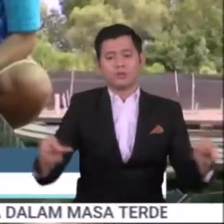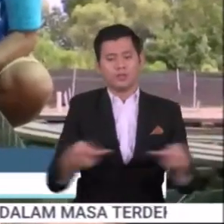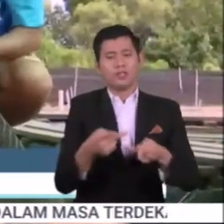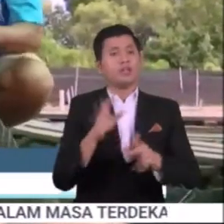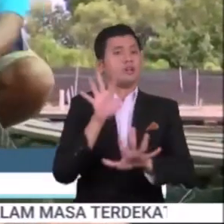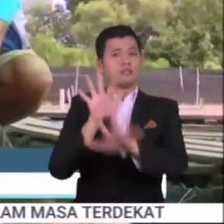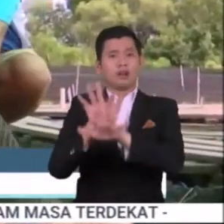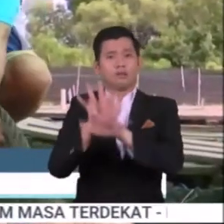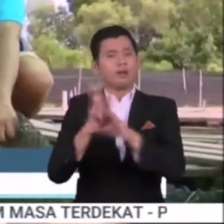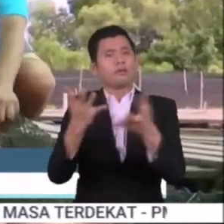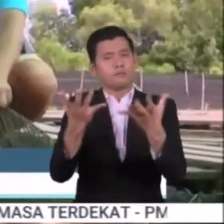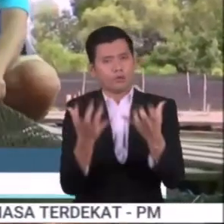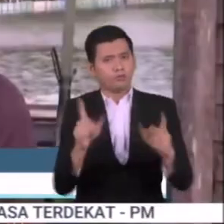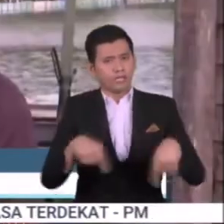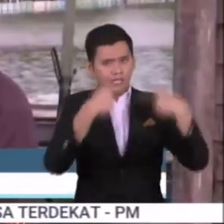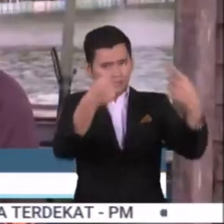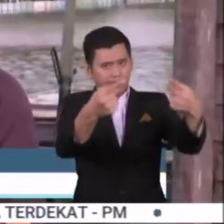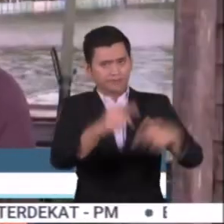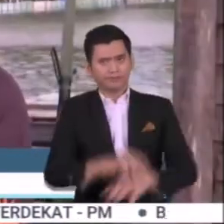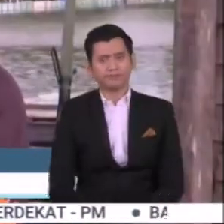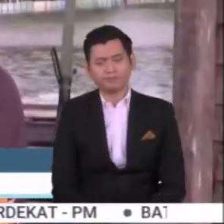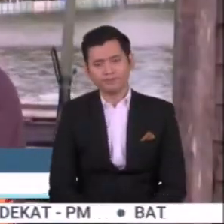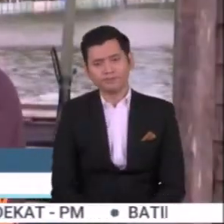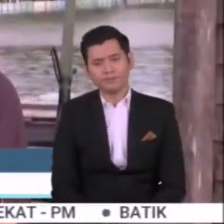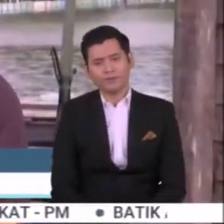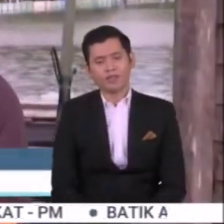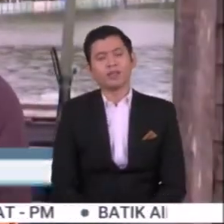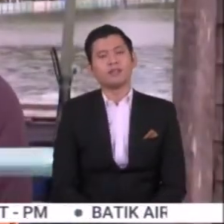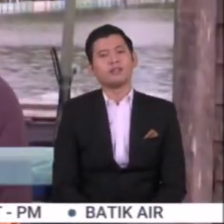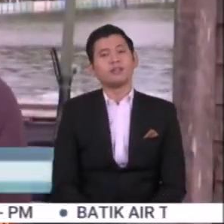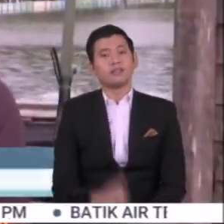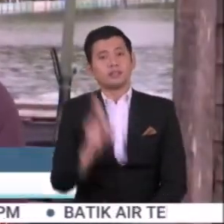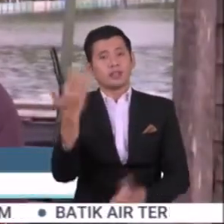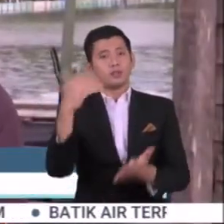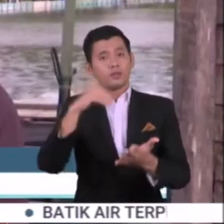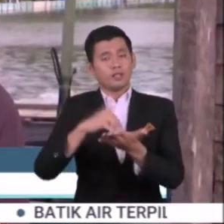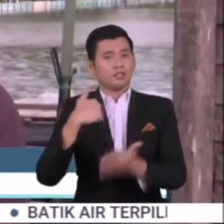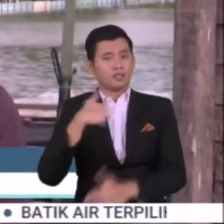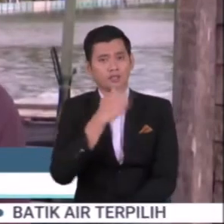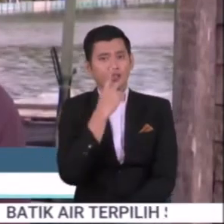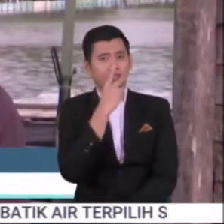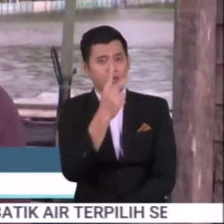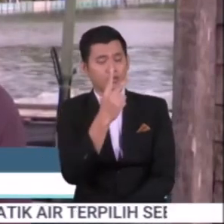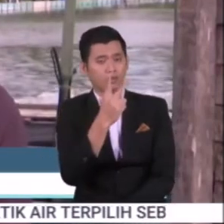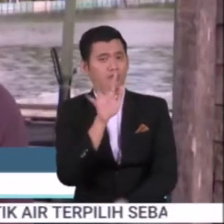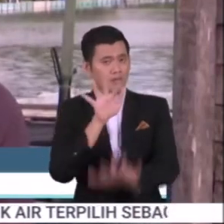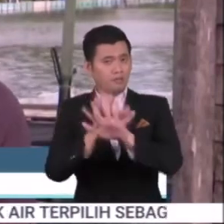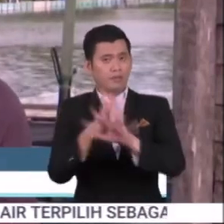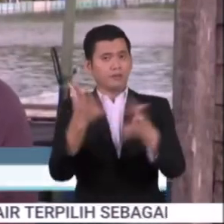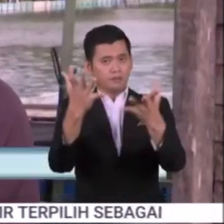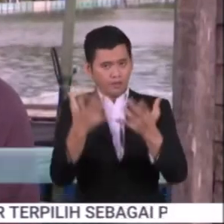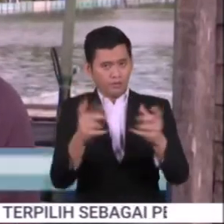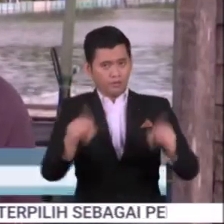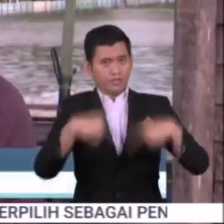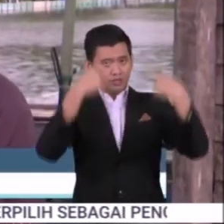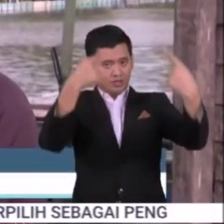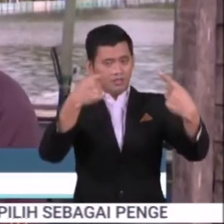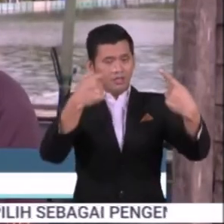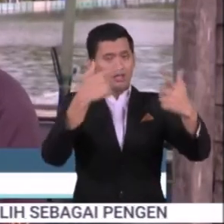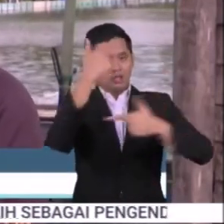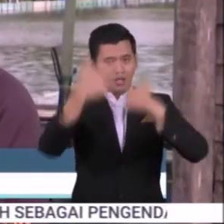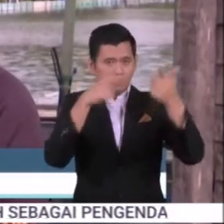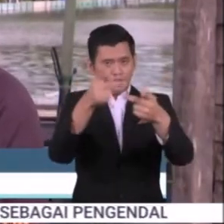sambutan menggalakkan pemancing. Itu yang saya katakan salah satu tarikan kita nak buat pelancong atau penduduk setempat ni, kita